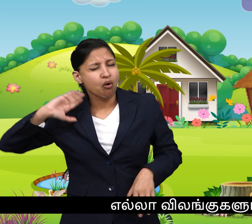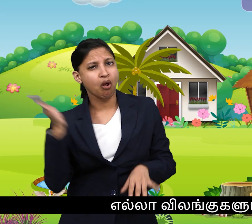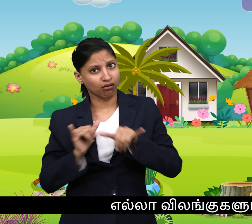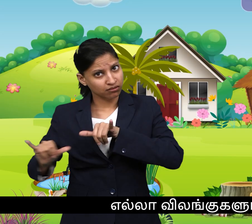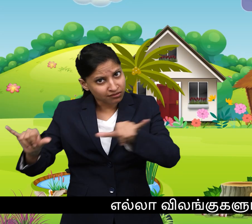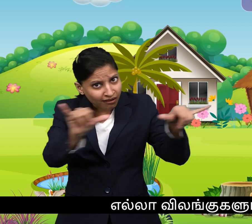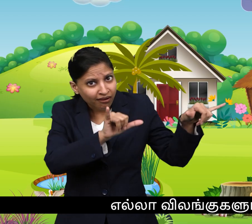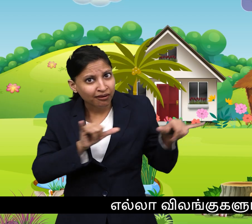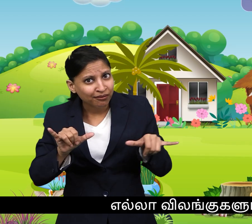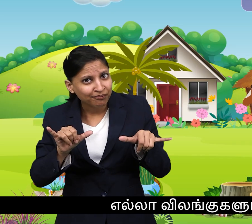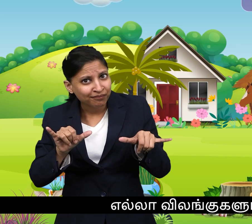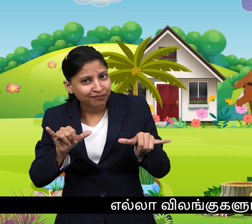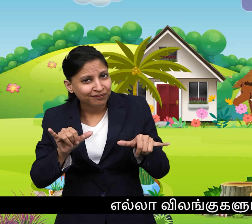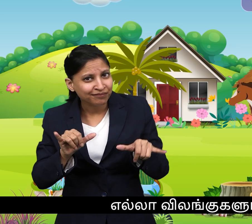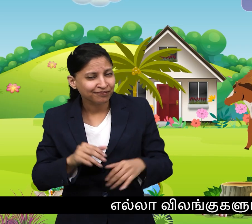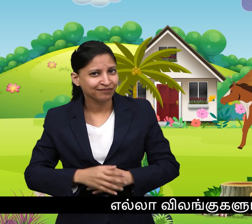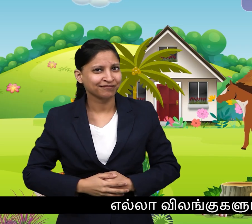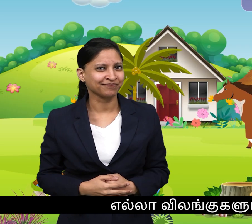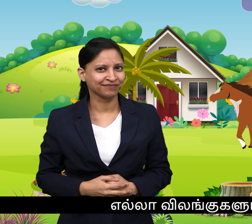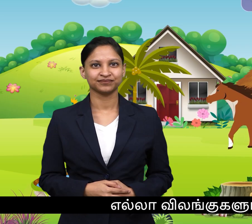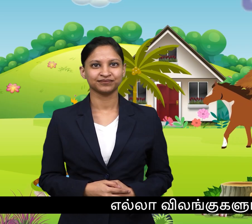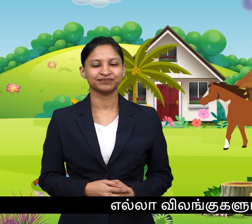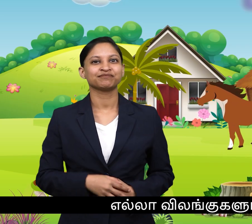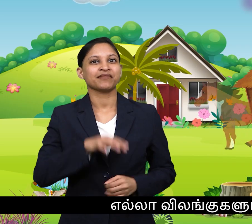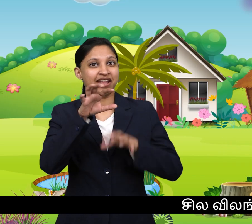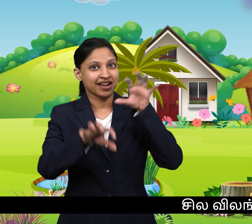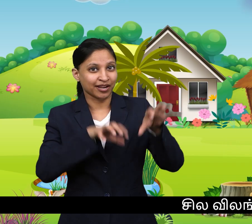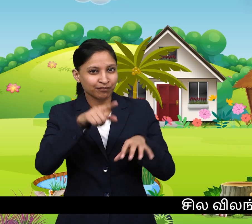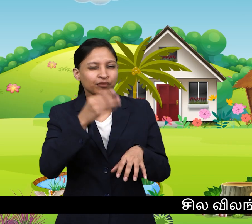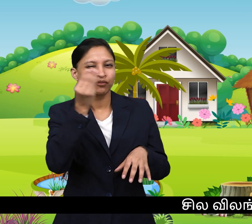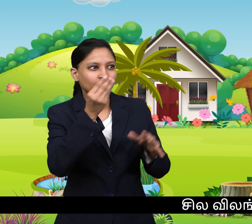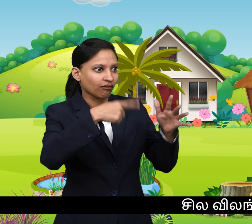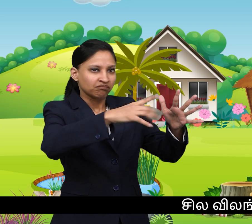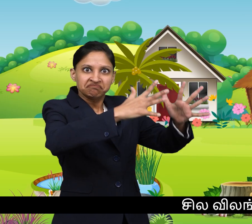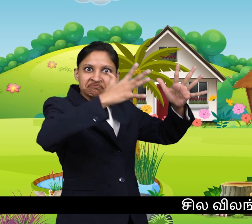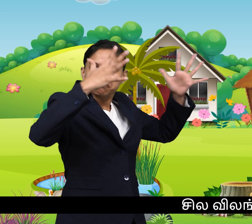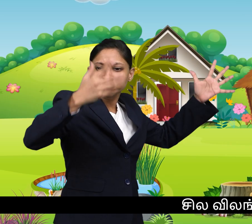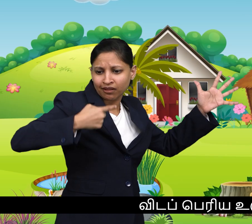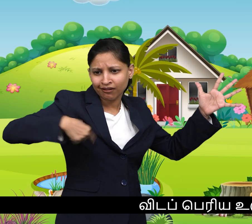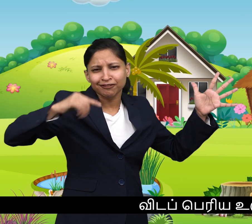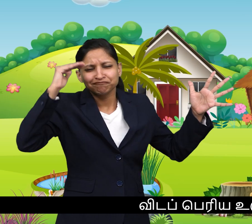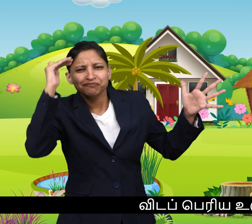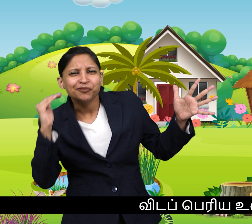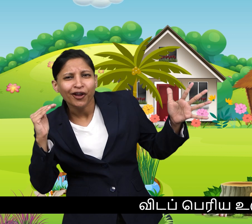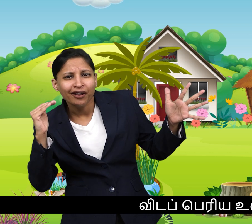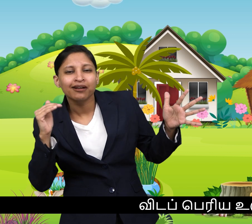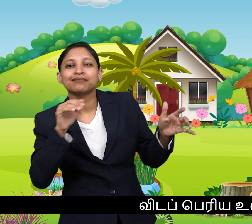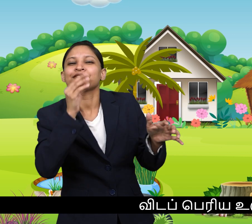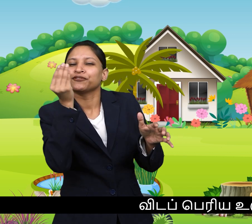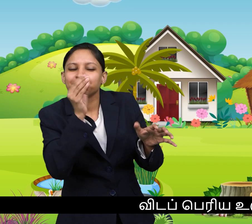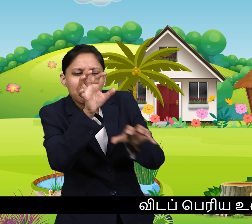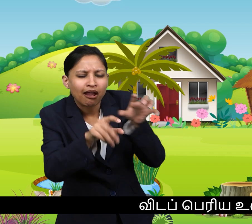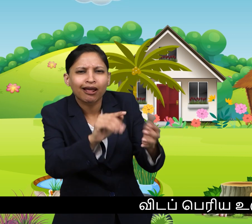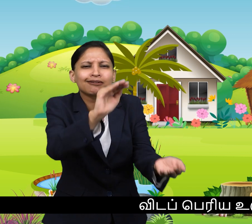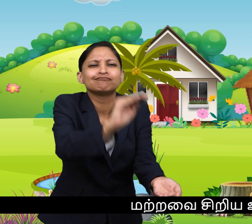எல்லா விலங்குகளும் ஒரே மாதிரி உள்ளதா? இல்லை. சில விலங்குகள் நம்மை விட பெரிய